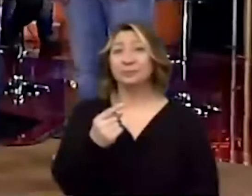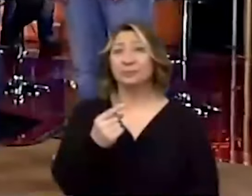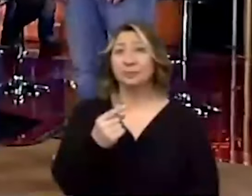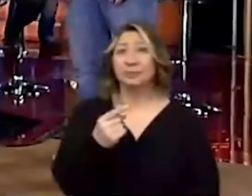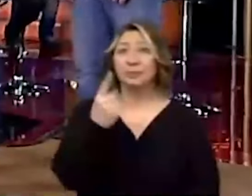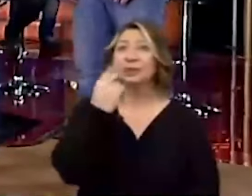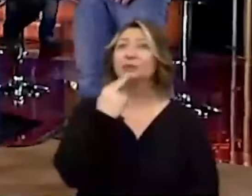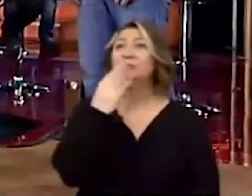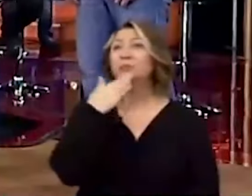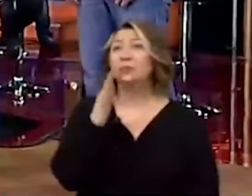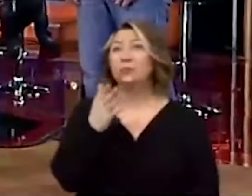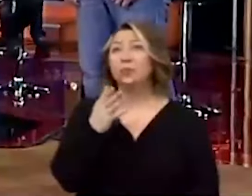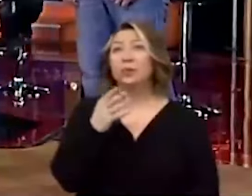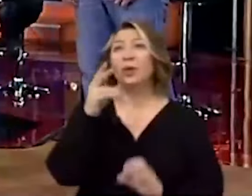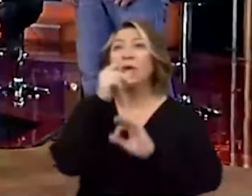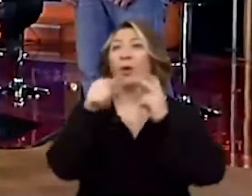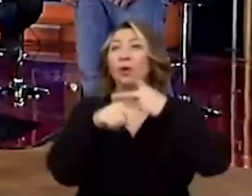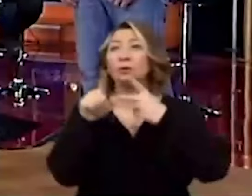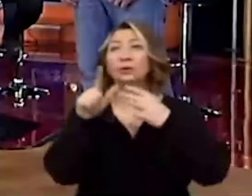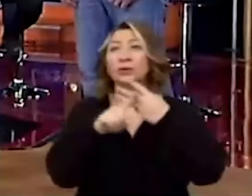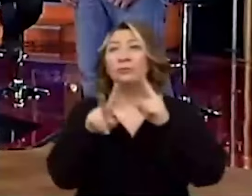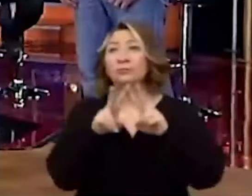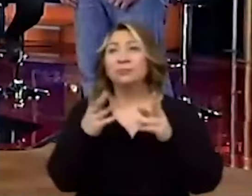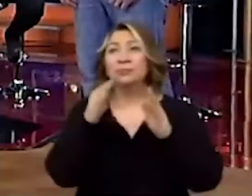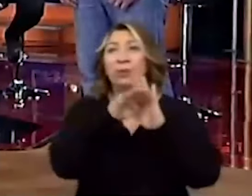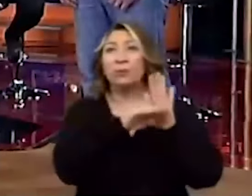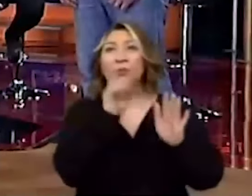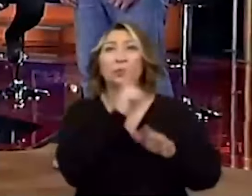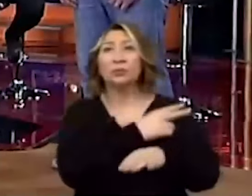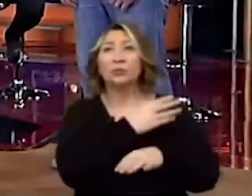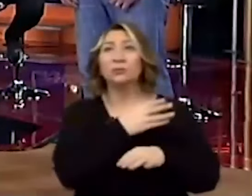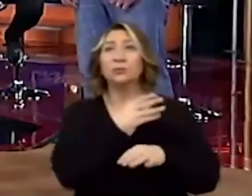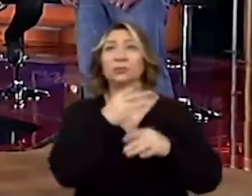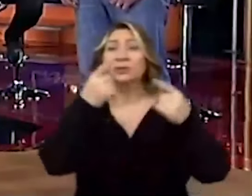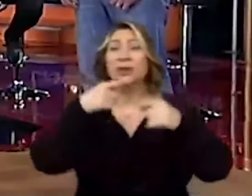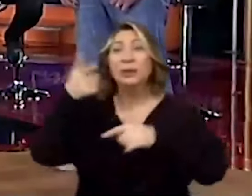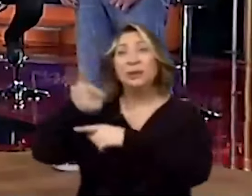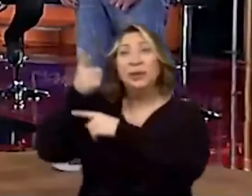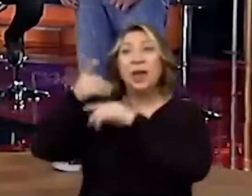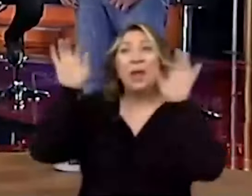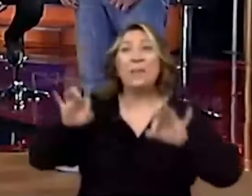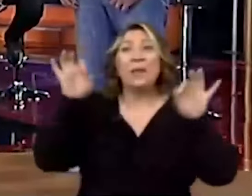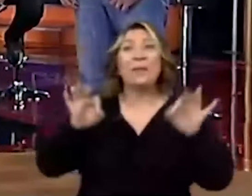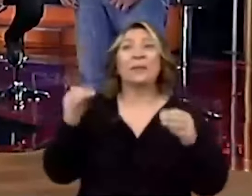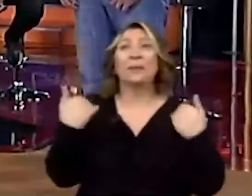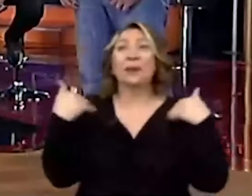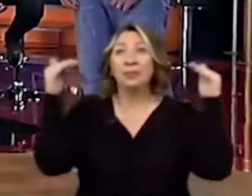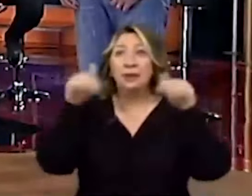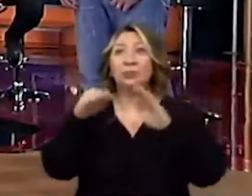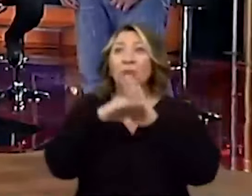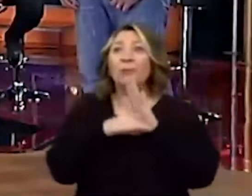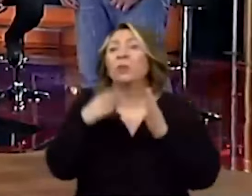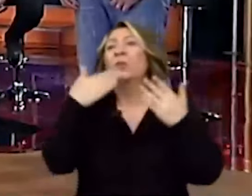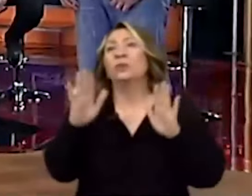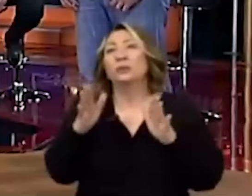Evet, yine o kız yok. Özlem yok. Evet, Özlem ama sette. Programda gördüm. Sette. Ya kız sürekli sette. Ve benim geldiğim programda da